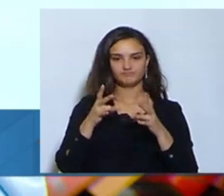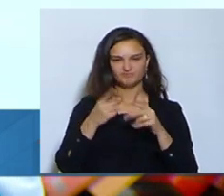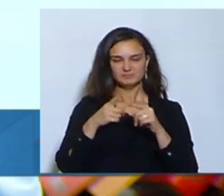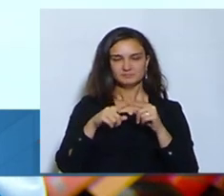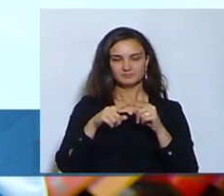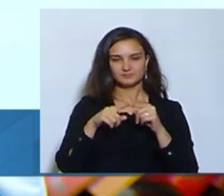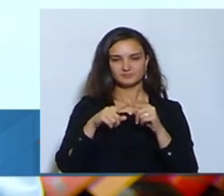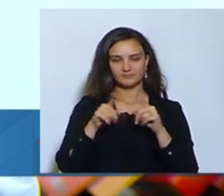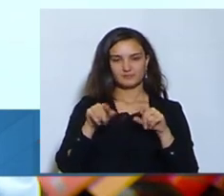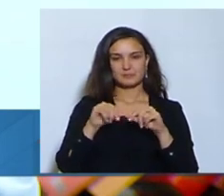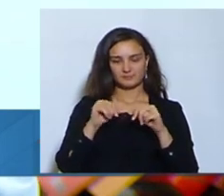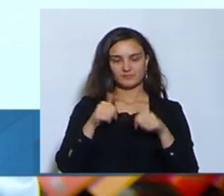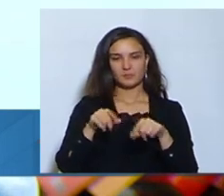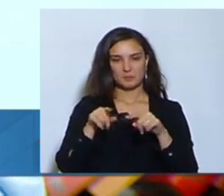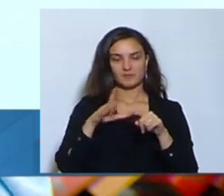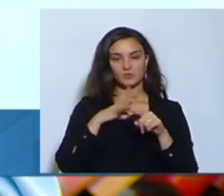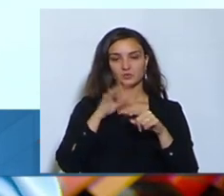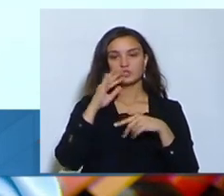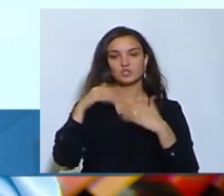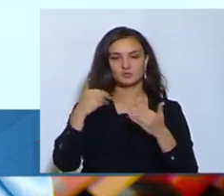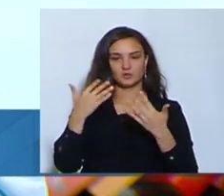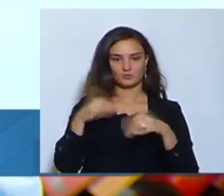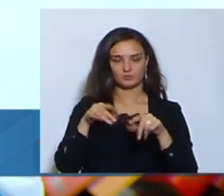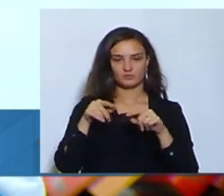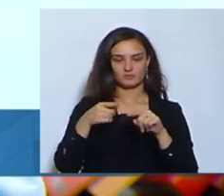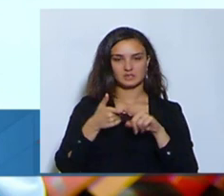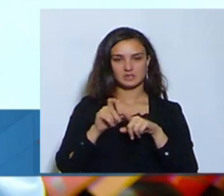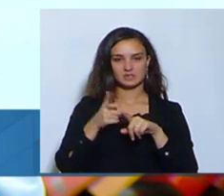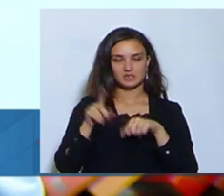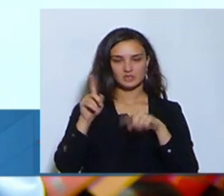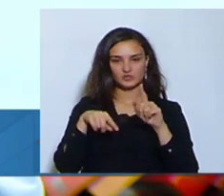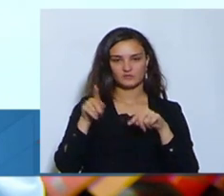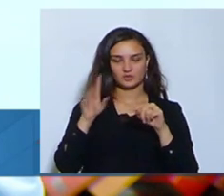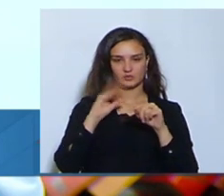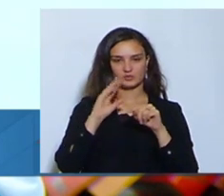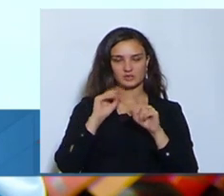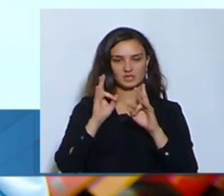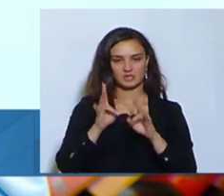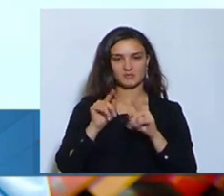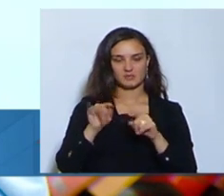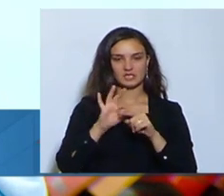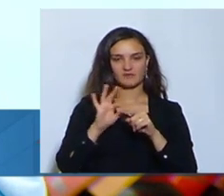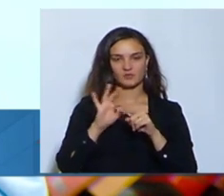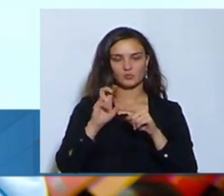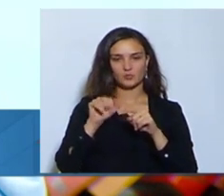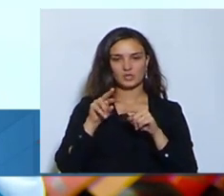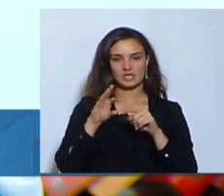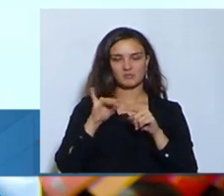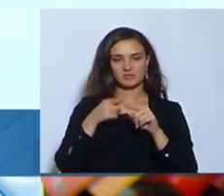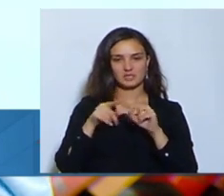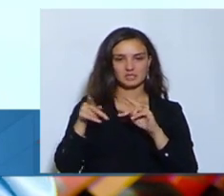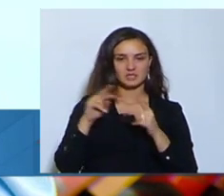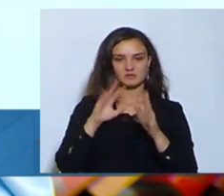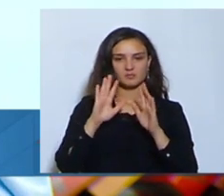ბეიჯინგის ვთქვათ კრიტერიუმები დააკმაყოფილოს შემდეგ უკვე. ძალიან იშვიათია, როდესაც ხდება ნერვული ბულიმიის